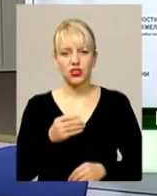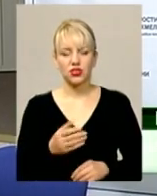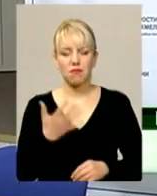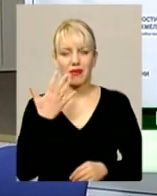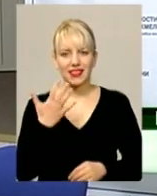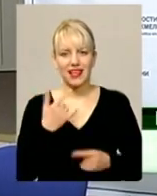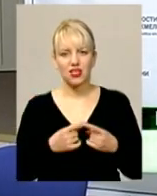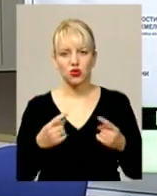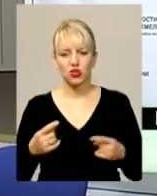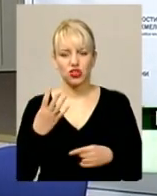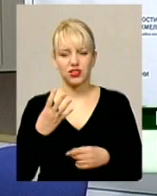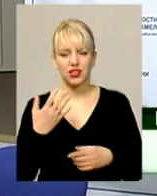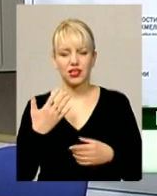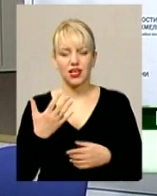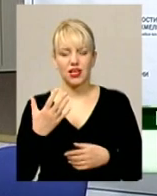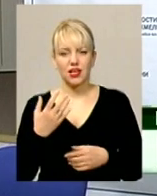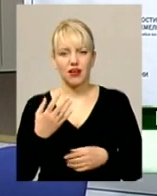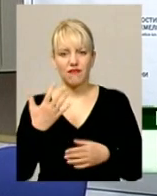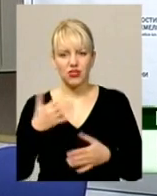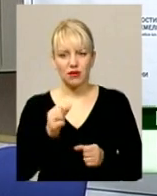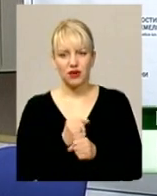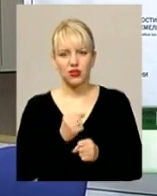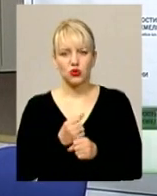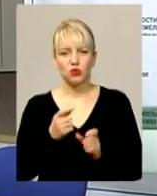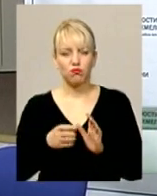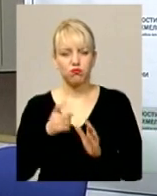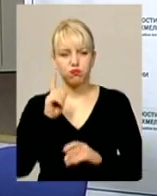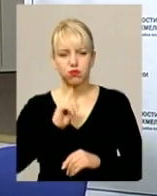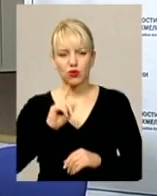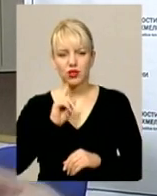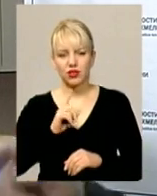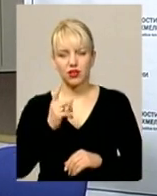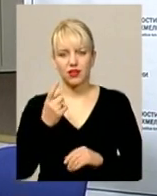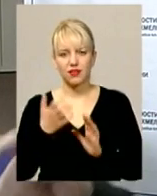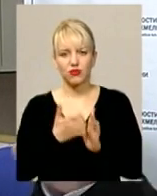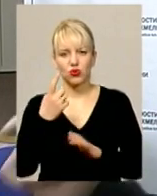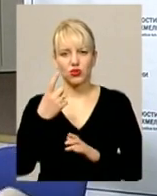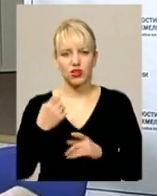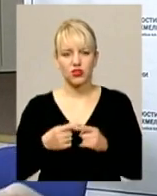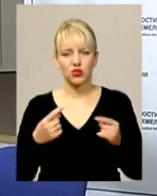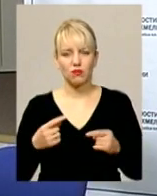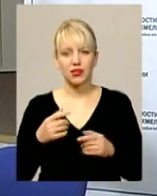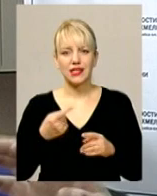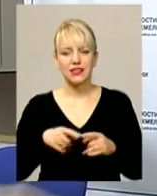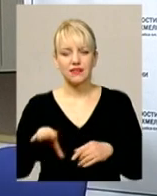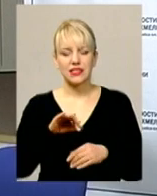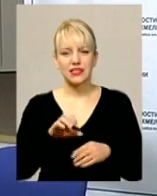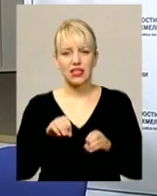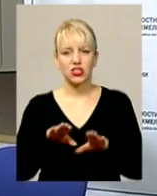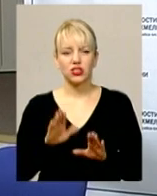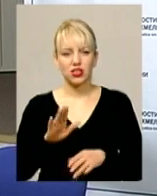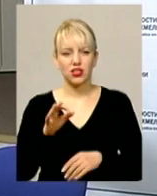недопрацьований інструмент щодо позбавлення прав, але ми почули, сьогодні ми вирішили це питання поки що на обласному рівні, і ми